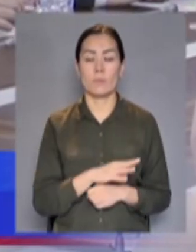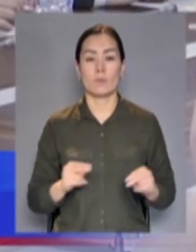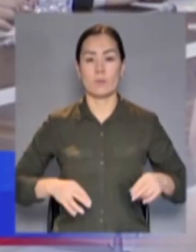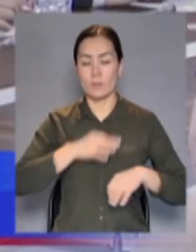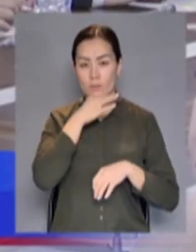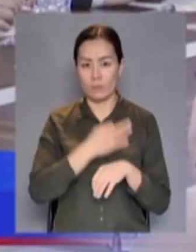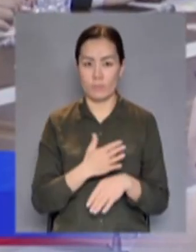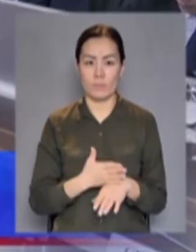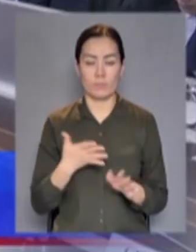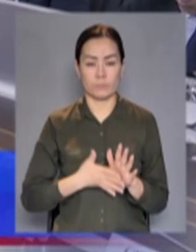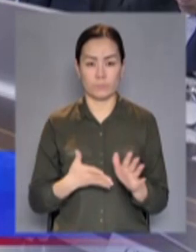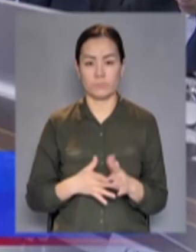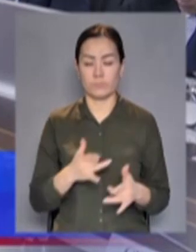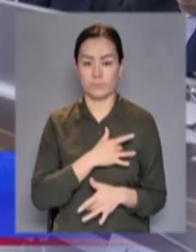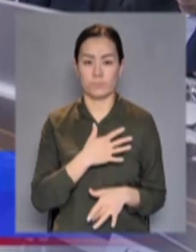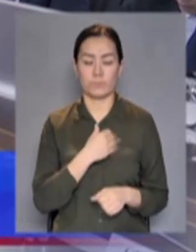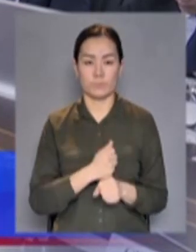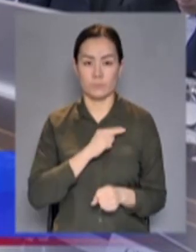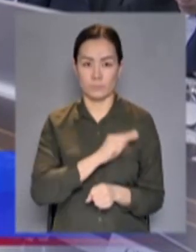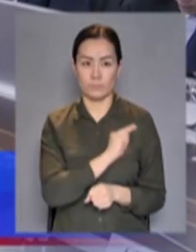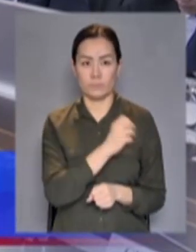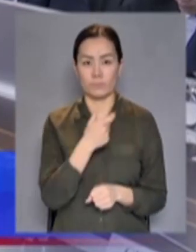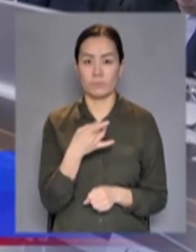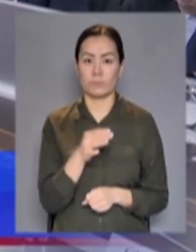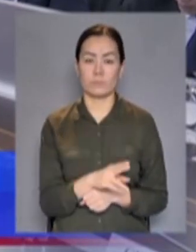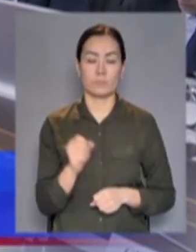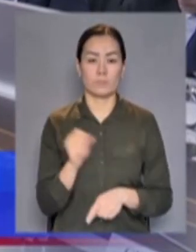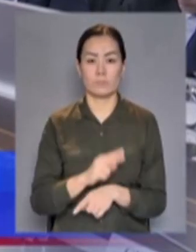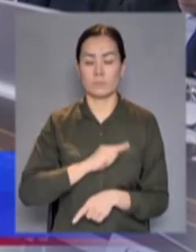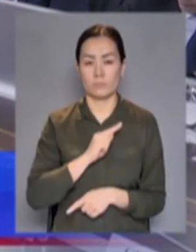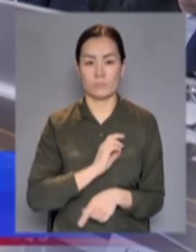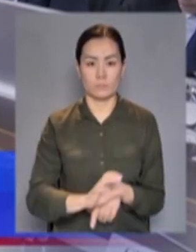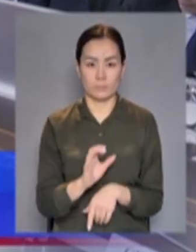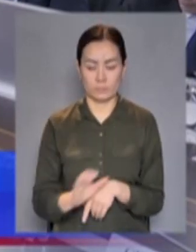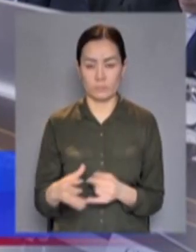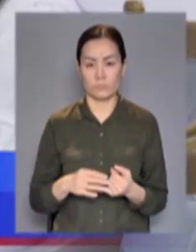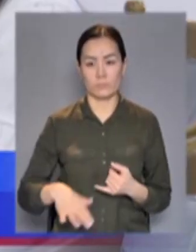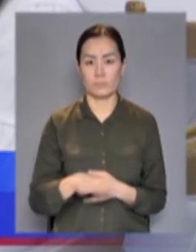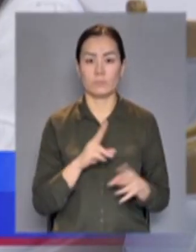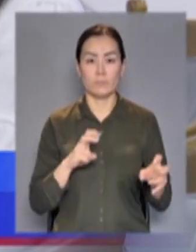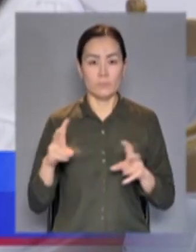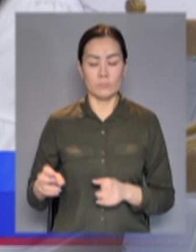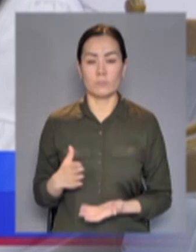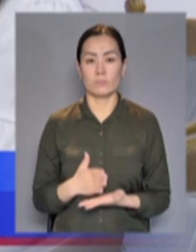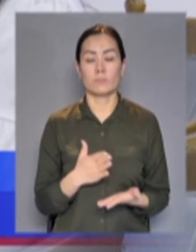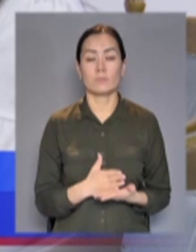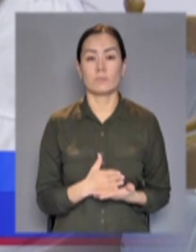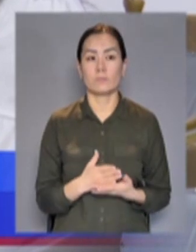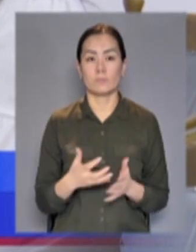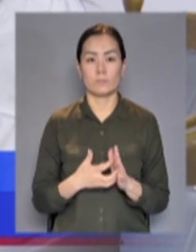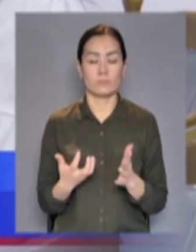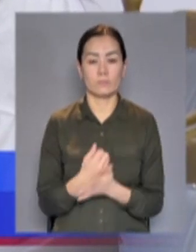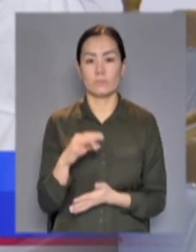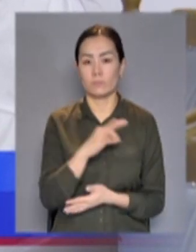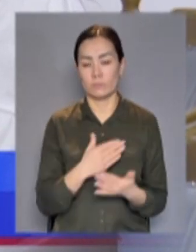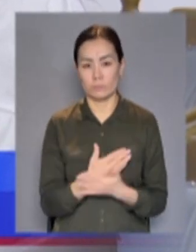әділет департаменті мен зияткерлік меншік объектілері, географиялық нұсқама, тауар шығарылған жерлердің атаулары және селекциялық